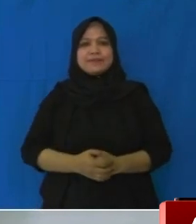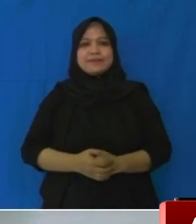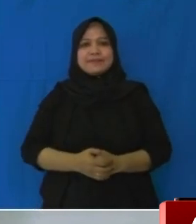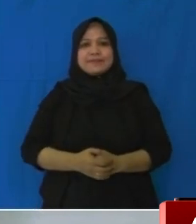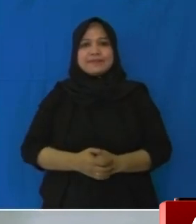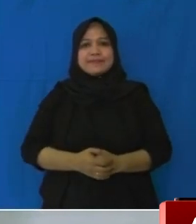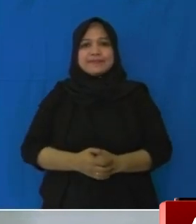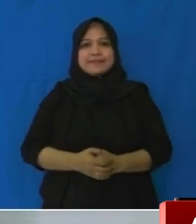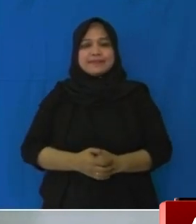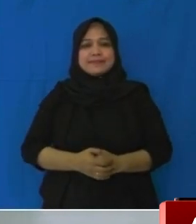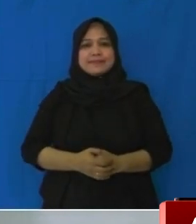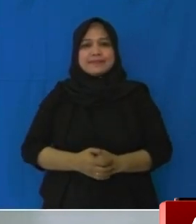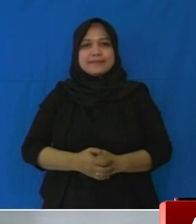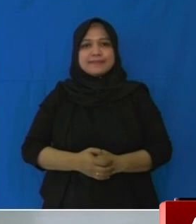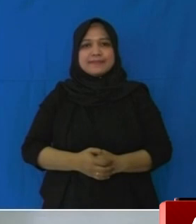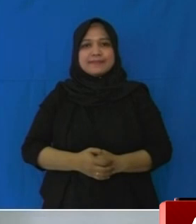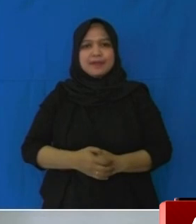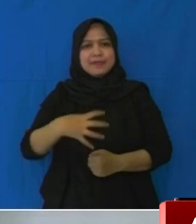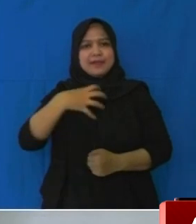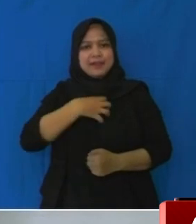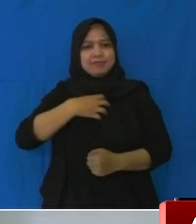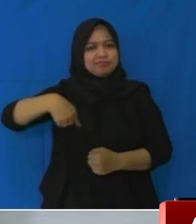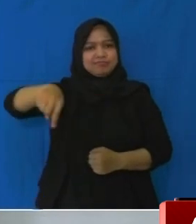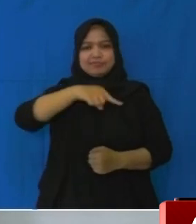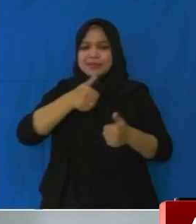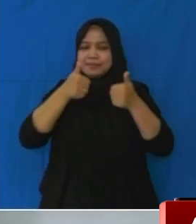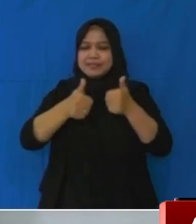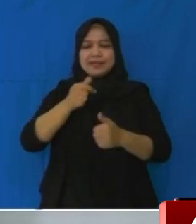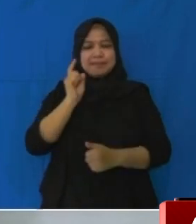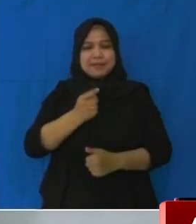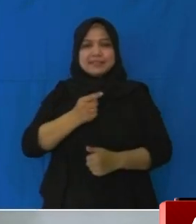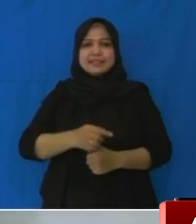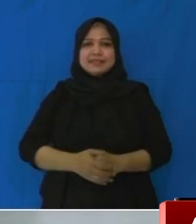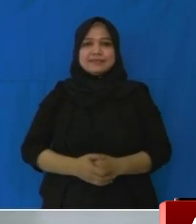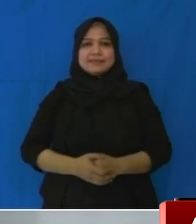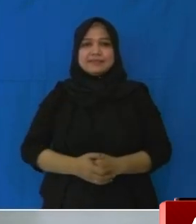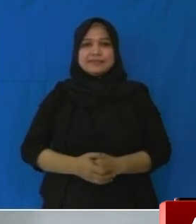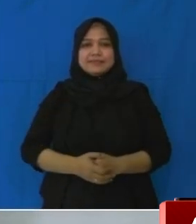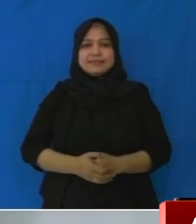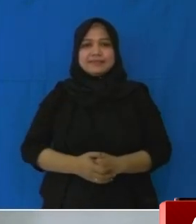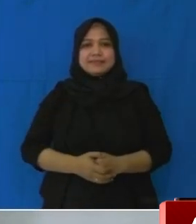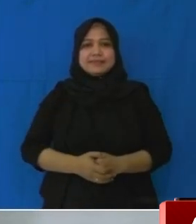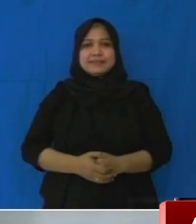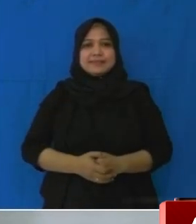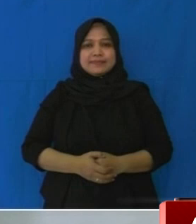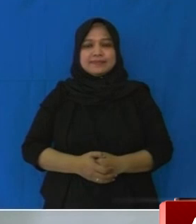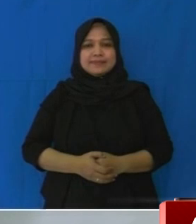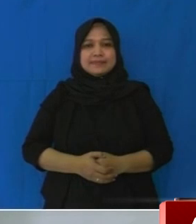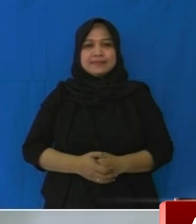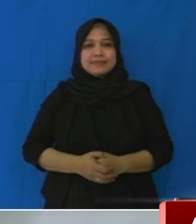kita pasti bisa kepatuhan inilah yang menjadi gambaran